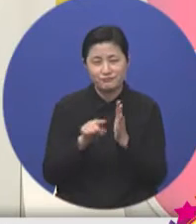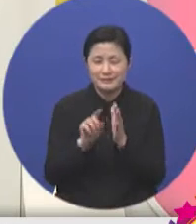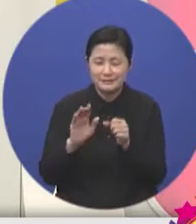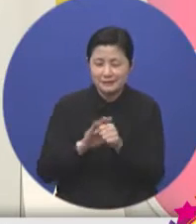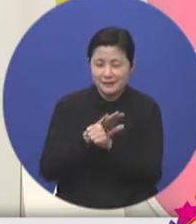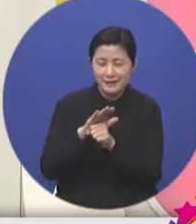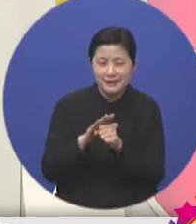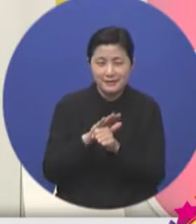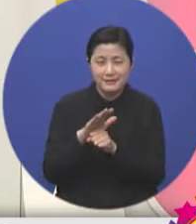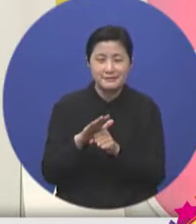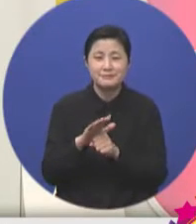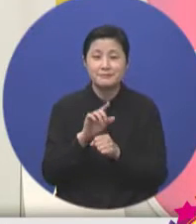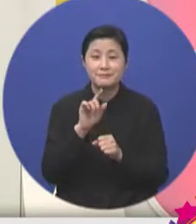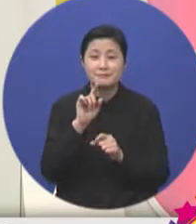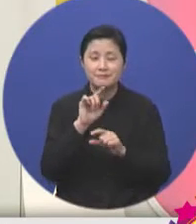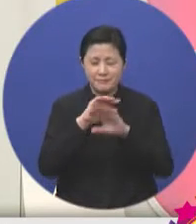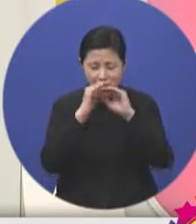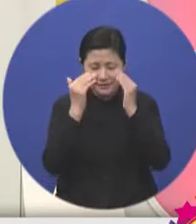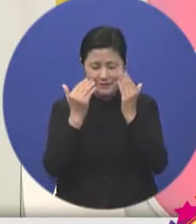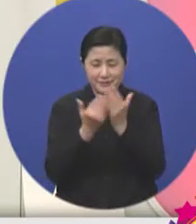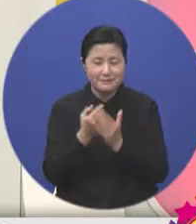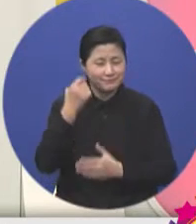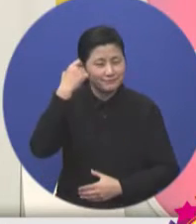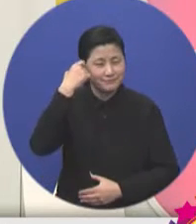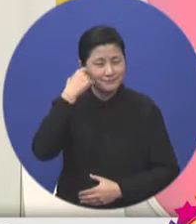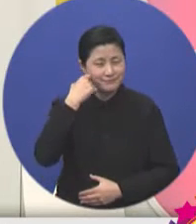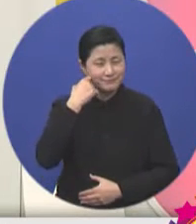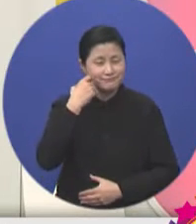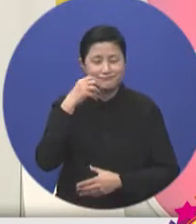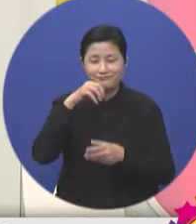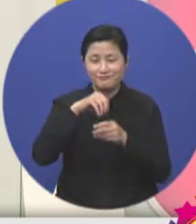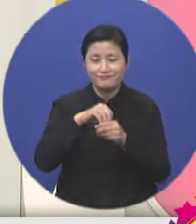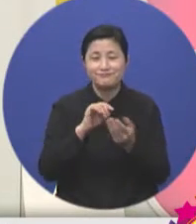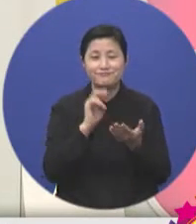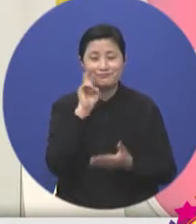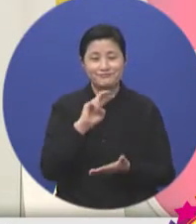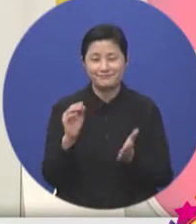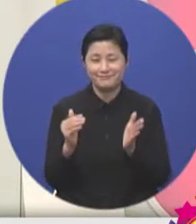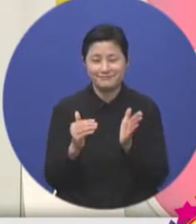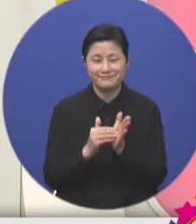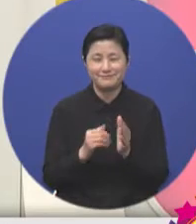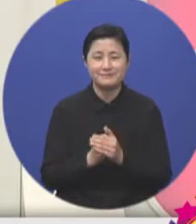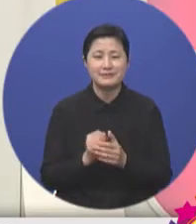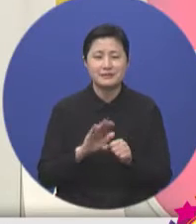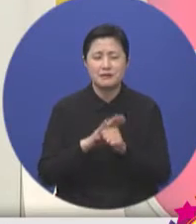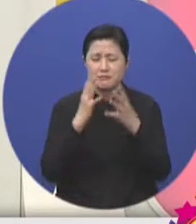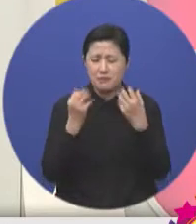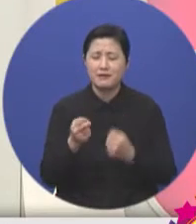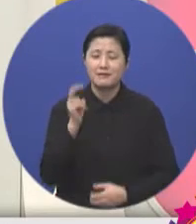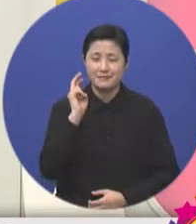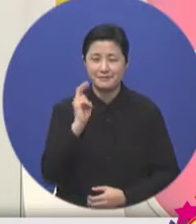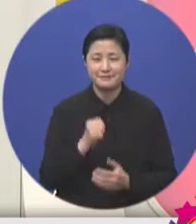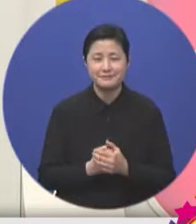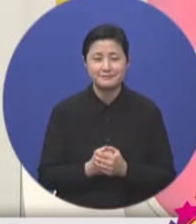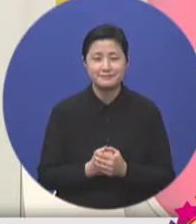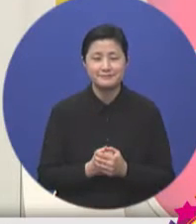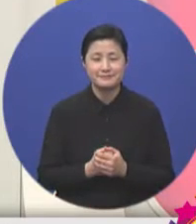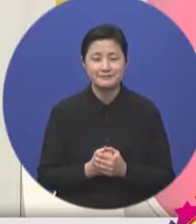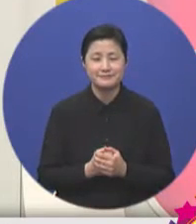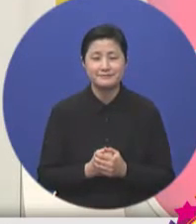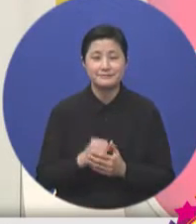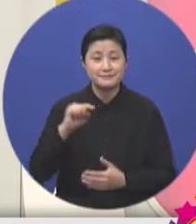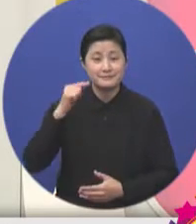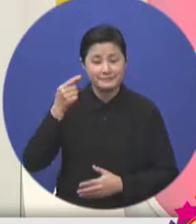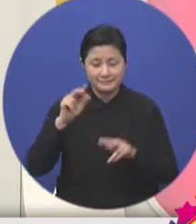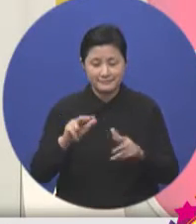사랑하는 그런 게 많이 지금 들어가 있어요, 목소리에서. 그러게요. 아유, 좋으시겠다. 정말 많이 사랑하시나 보다. 부럽습니다. 자,